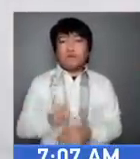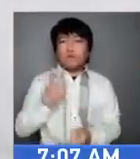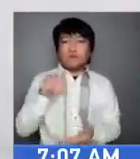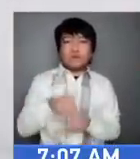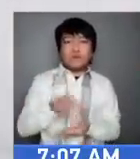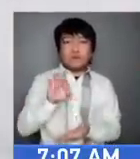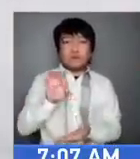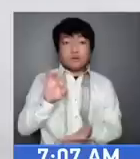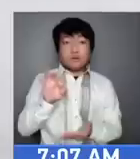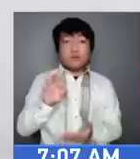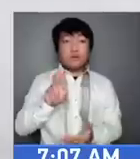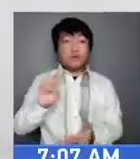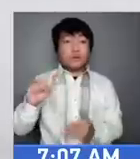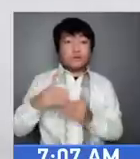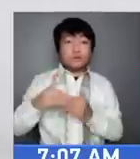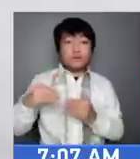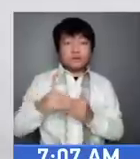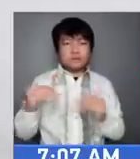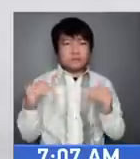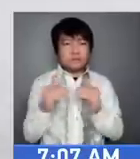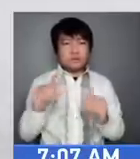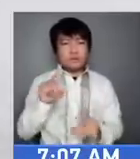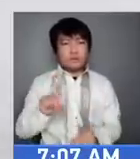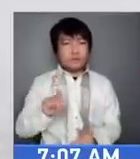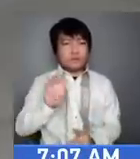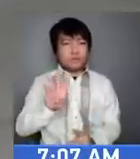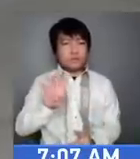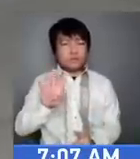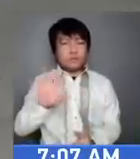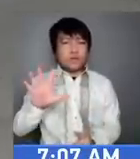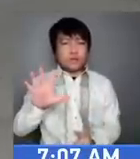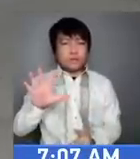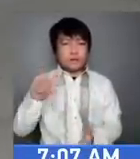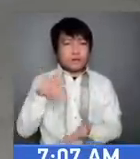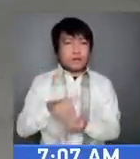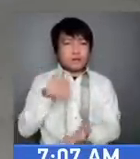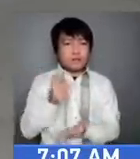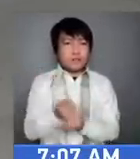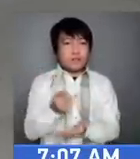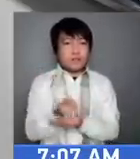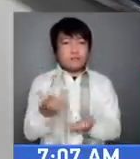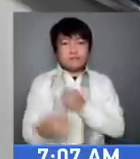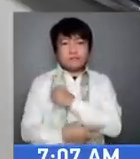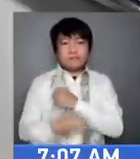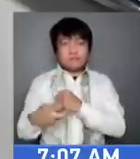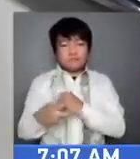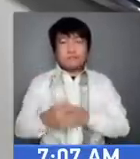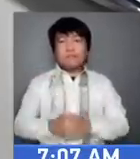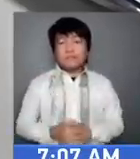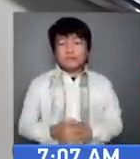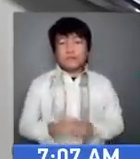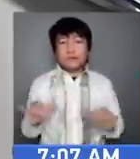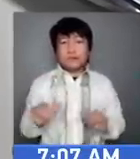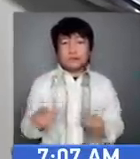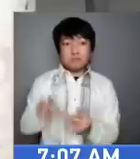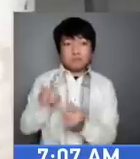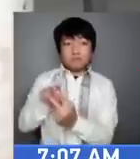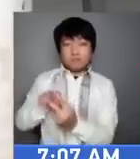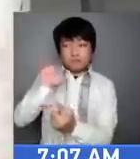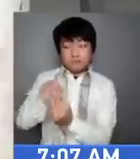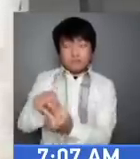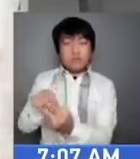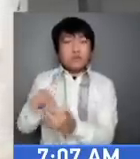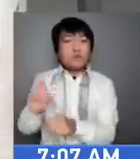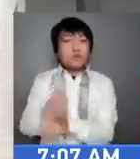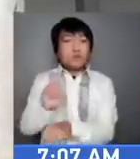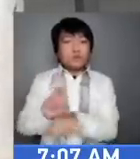mahigit 145,000 pesos na kinuha rin mula sa SUV. Nakuha rin sa mga suspect ang ginamit umano nilang motorsiklo.